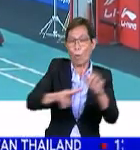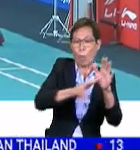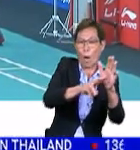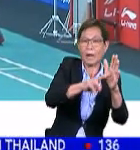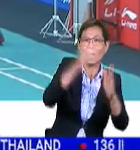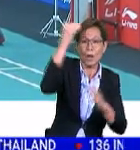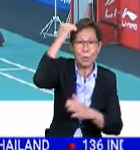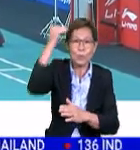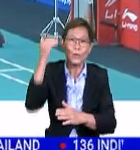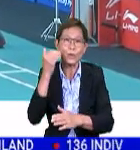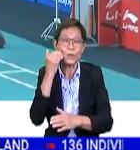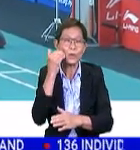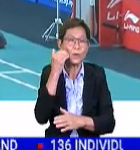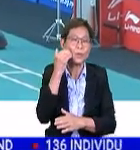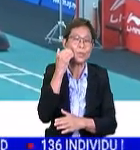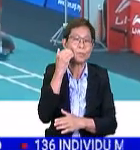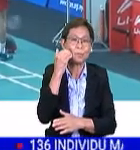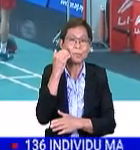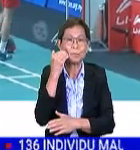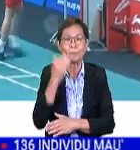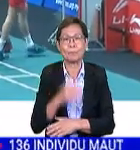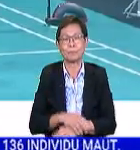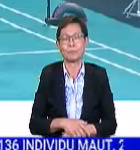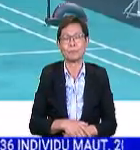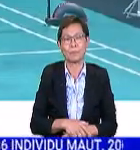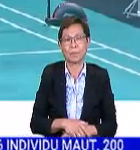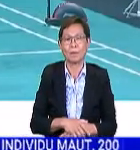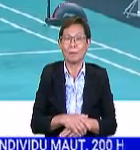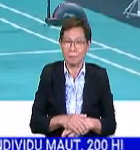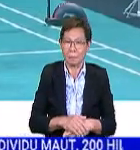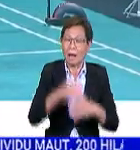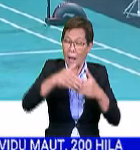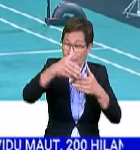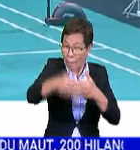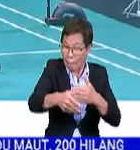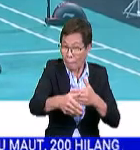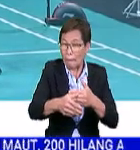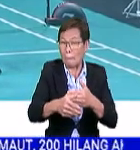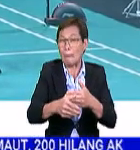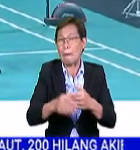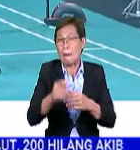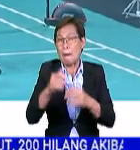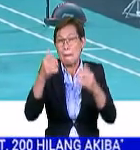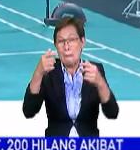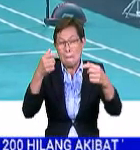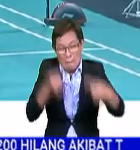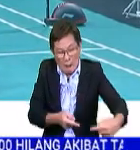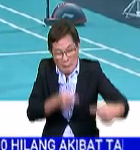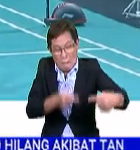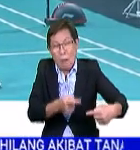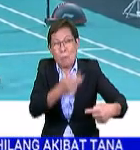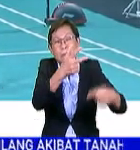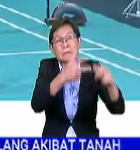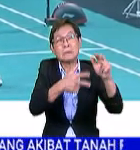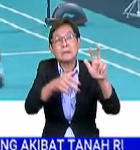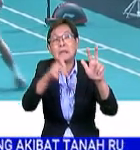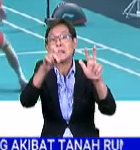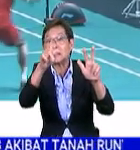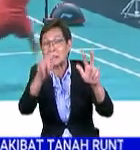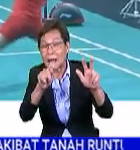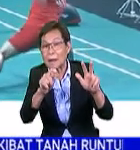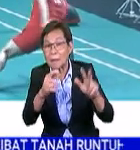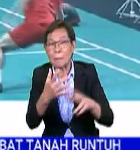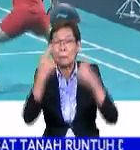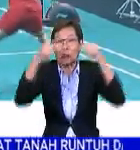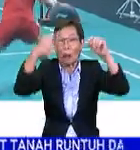wakil Korea Kim Hee-tae, Kim Ji-hwan selepas berhempas pulas dalam tiga set. Aaron Woo Yi